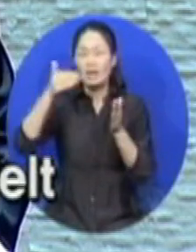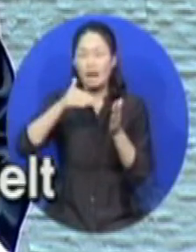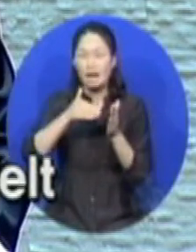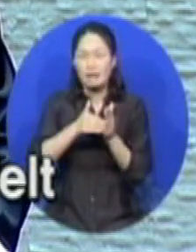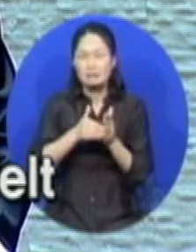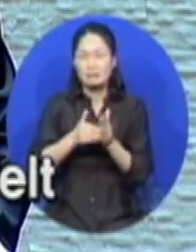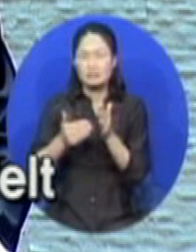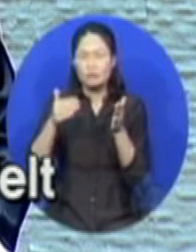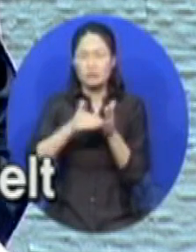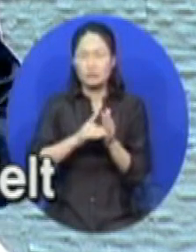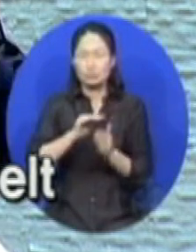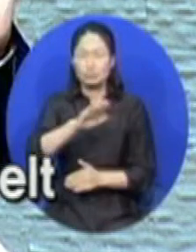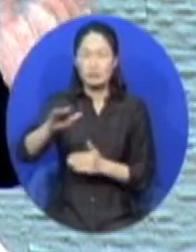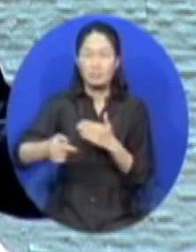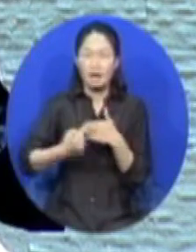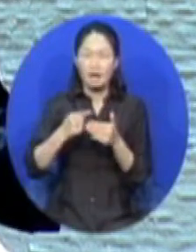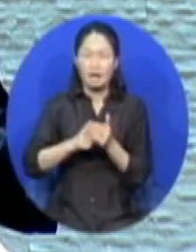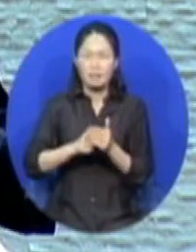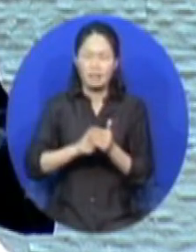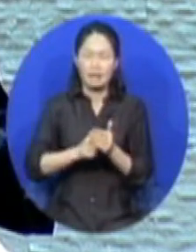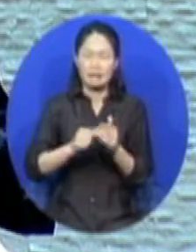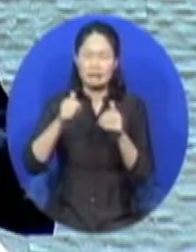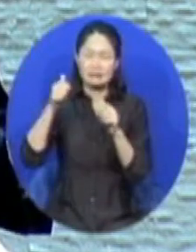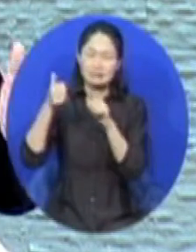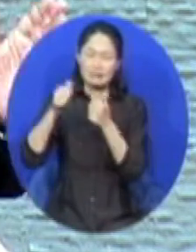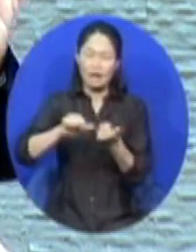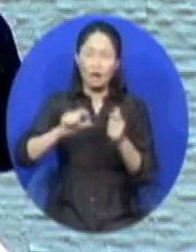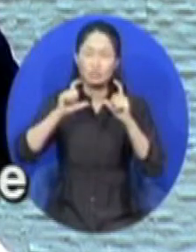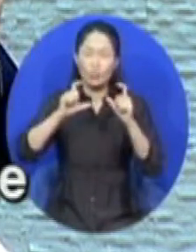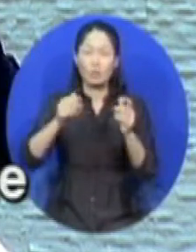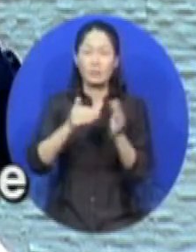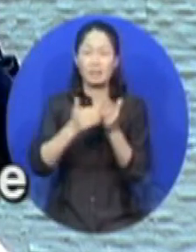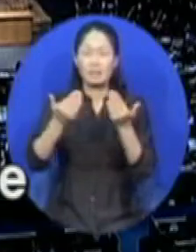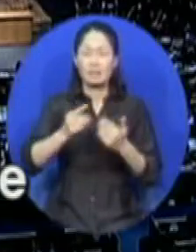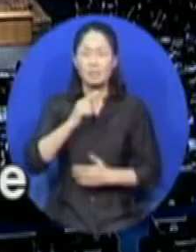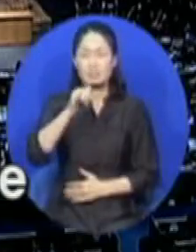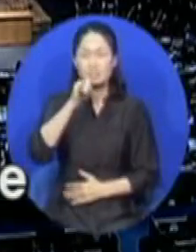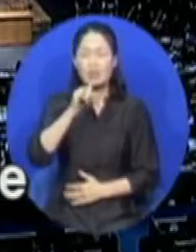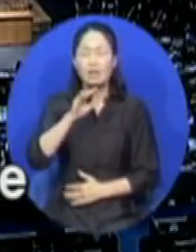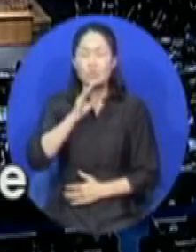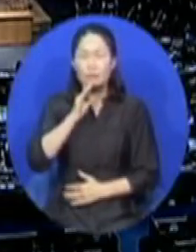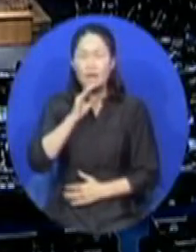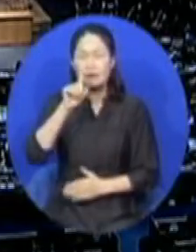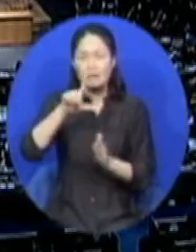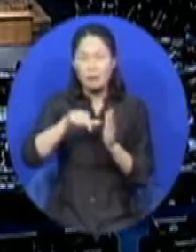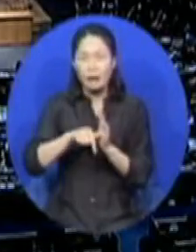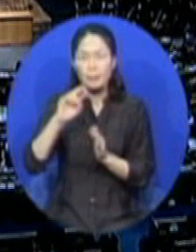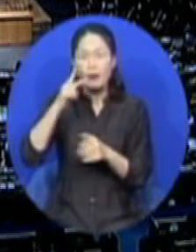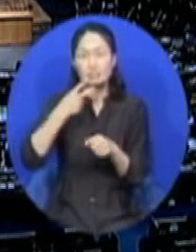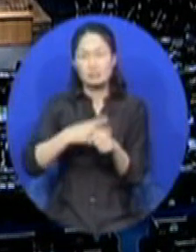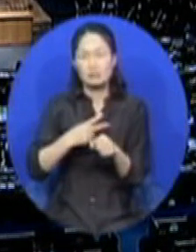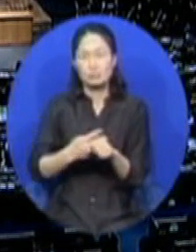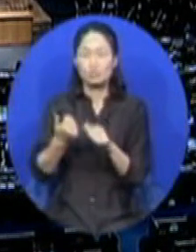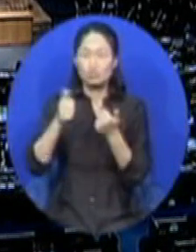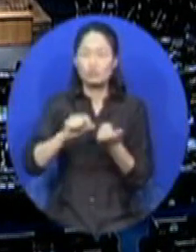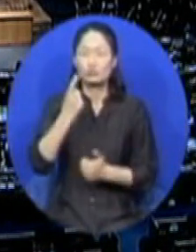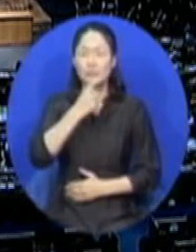그랬습니다 중 진주나 같다는 거죠 사도 바울은 그 날 죽는줄 알았 내가 이렇게 죽는구나